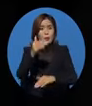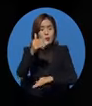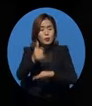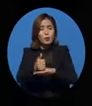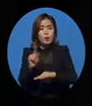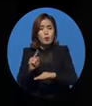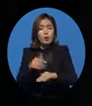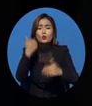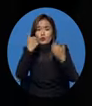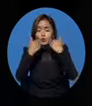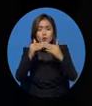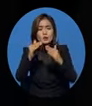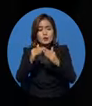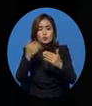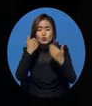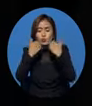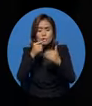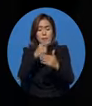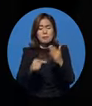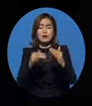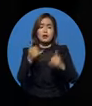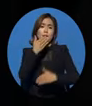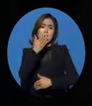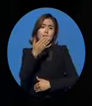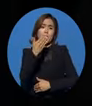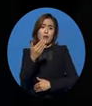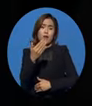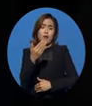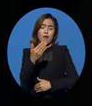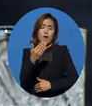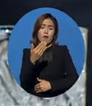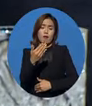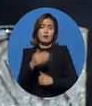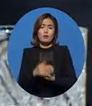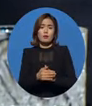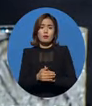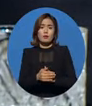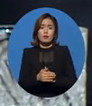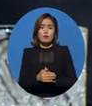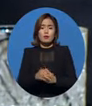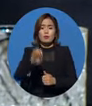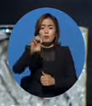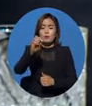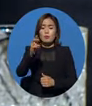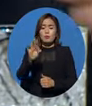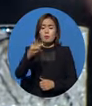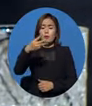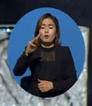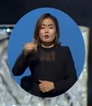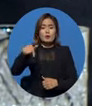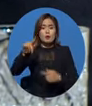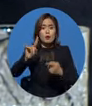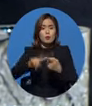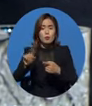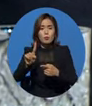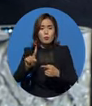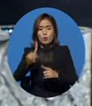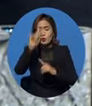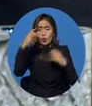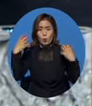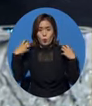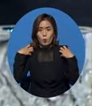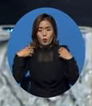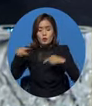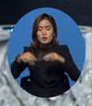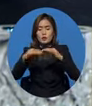누구나 칩 누구나 피해자가 될 수 있습니다 이렇게 해서 평택에 경우에는 이런 것까지 올라가요 정부와